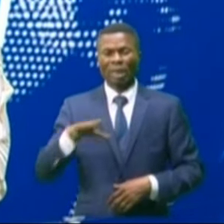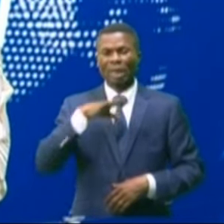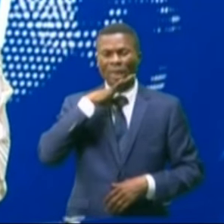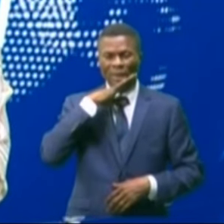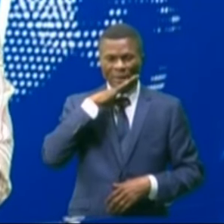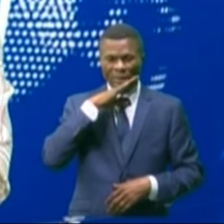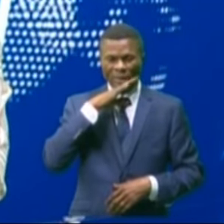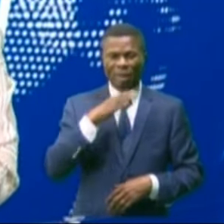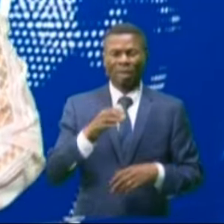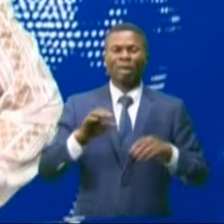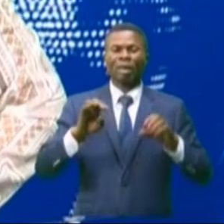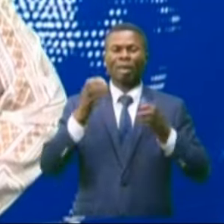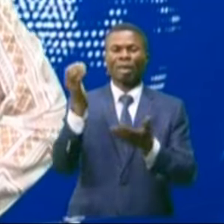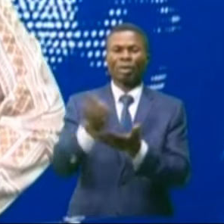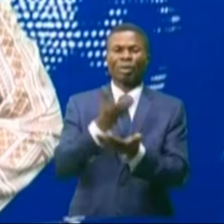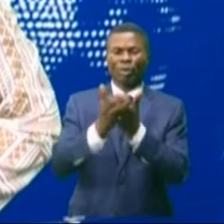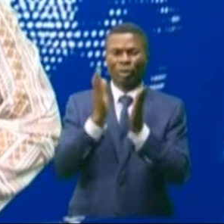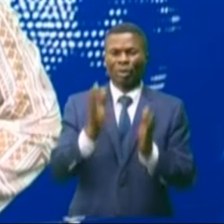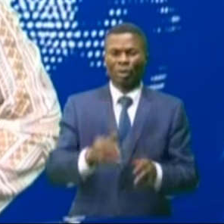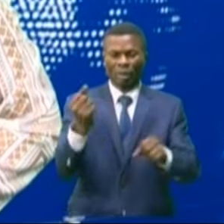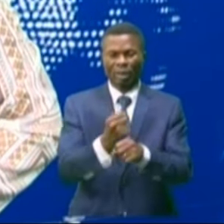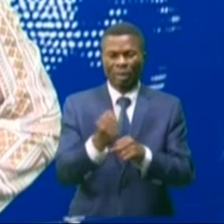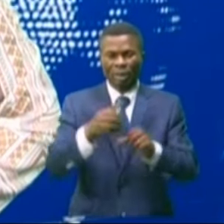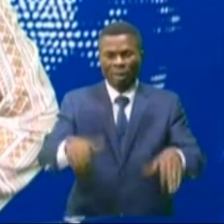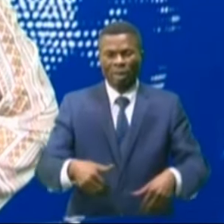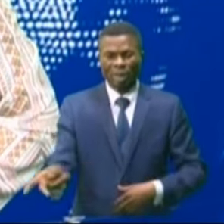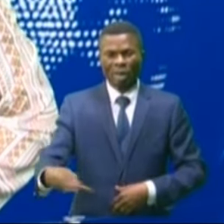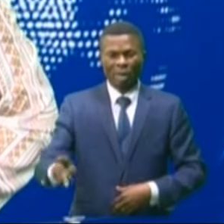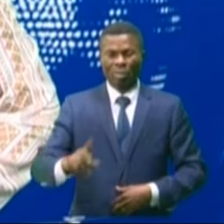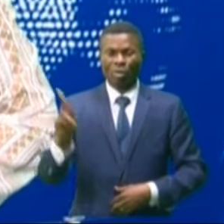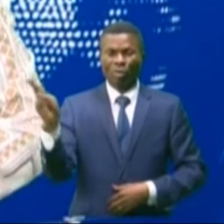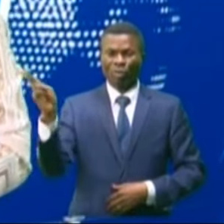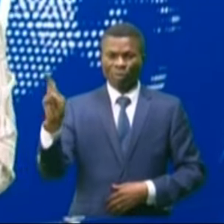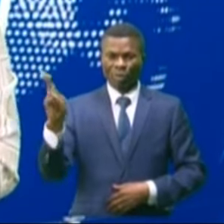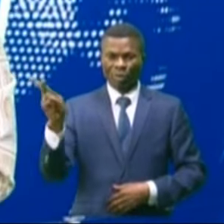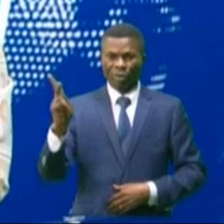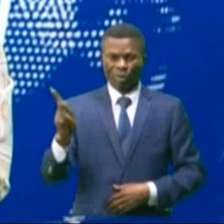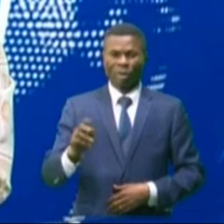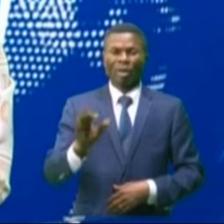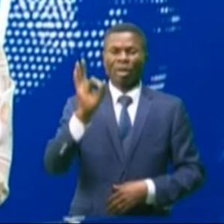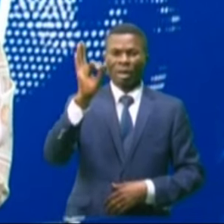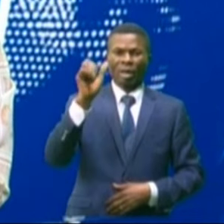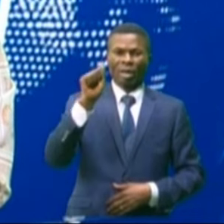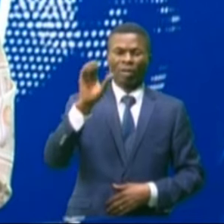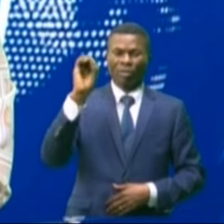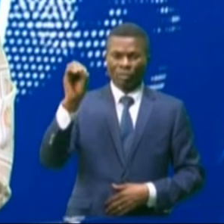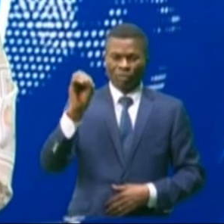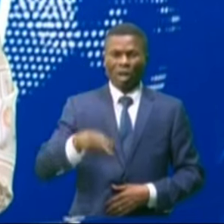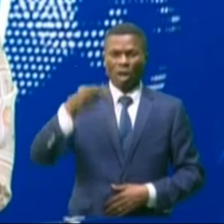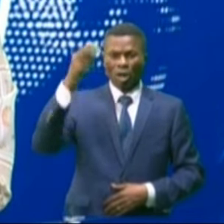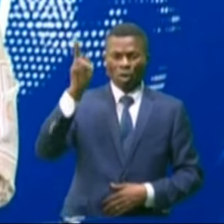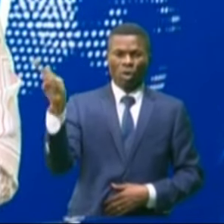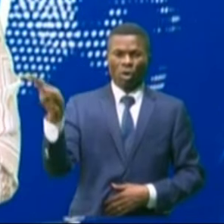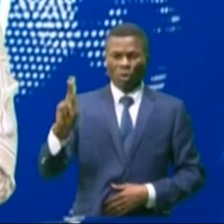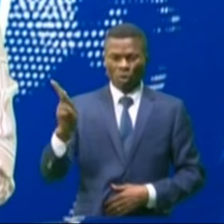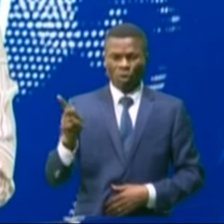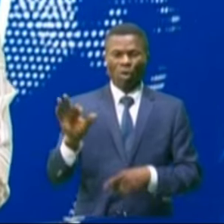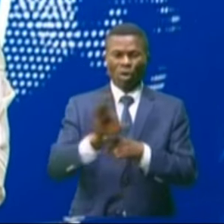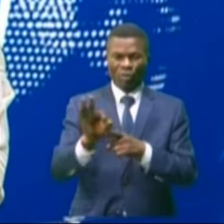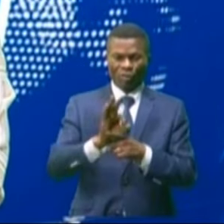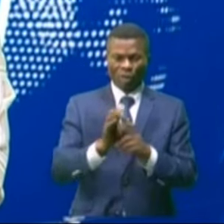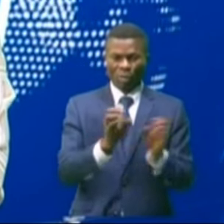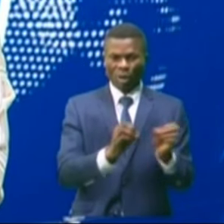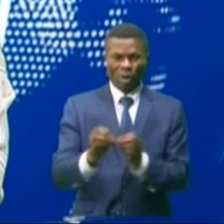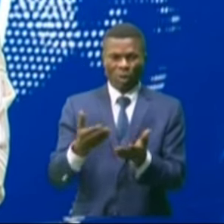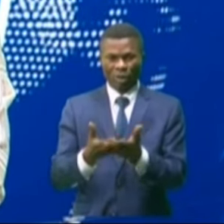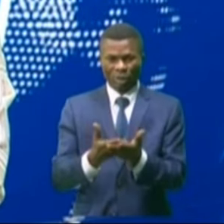des petits exploitants agricoles dans la province du Kasaï, la FAO Bureau Kasaï organise un atelier de formation